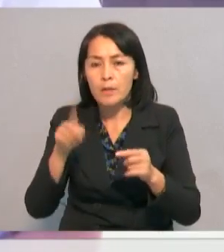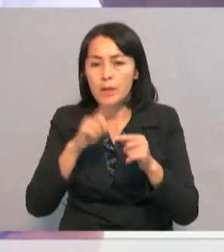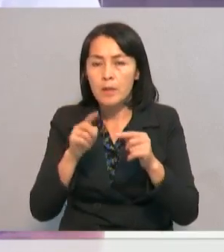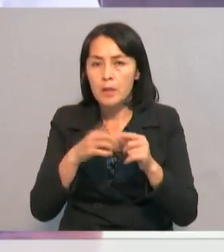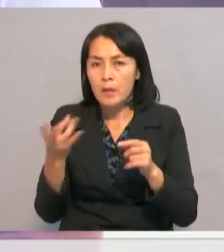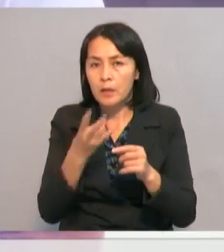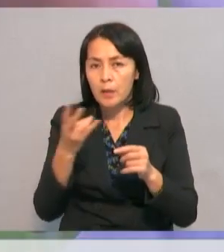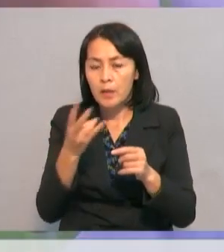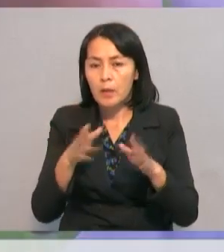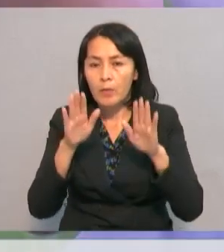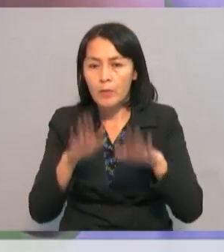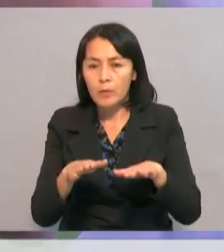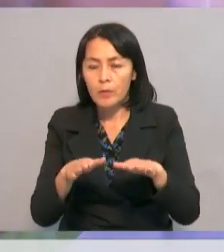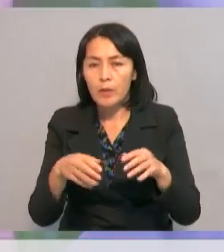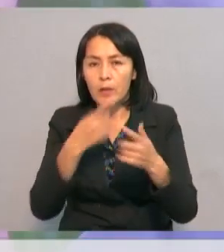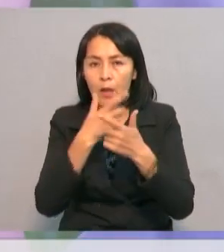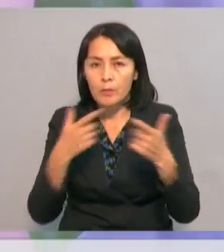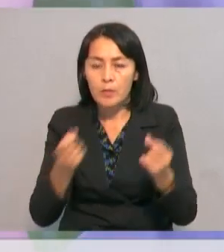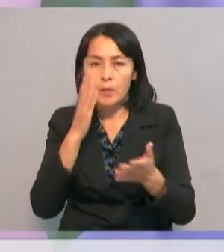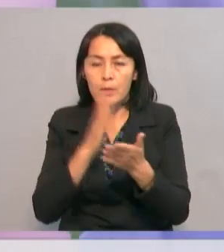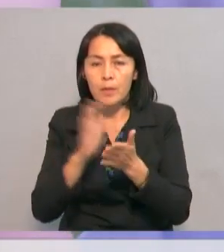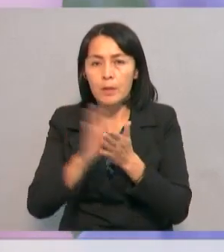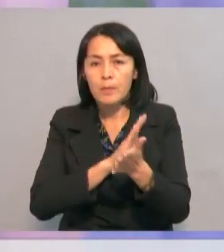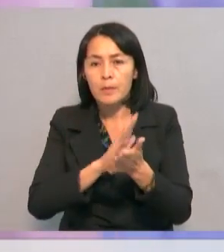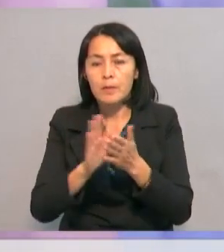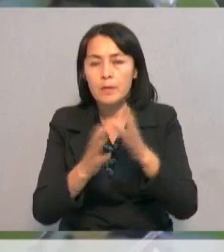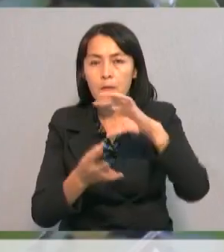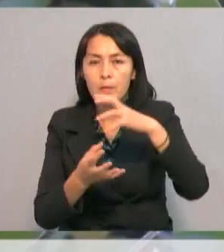служб их местонахождения и подробная информация о бесплатных сетях wi-fi в городе